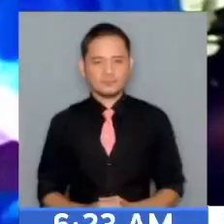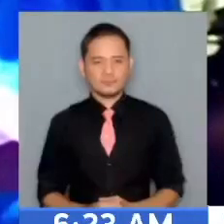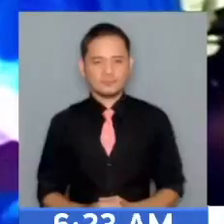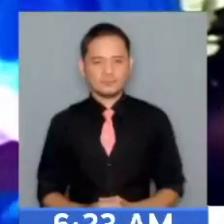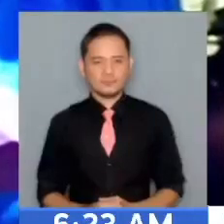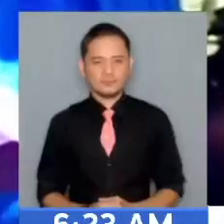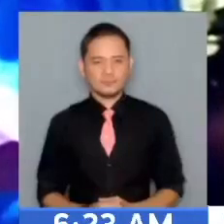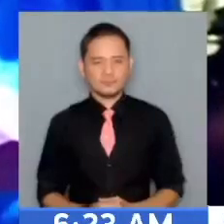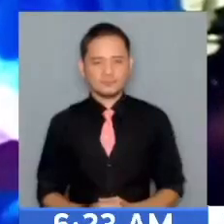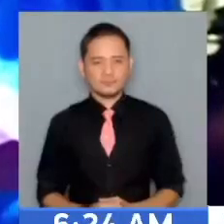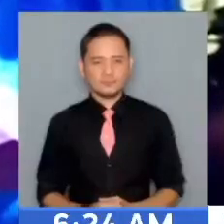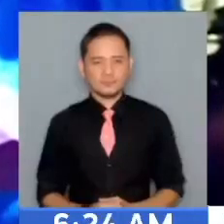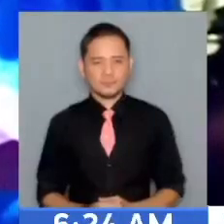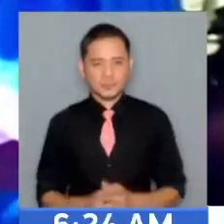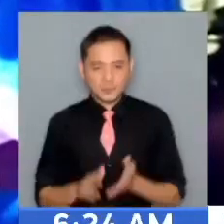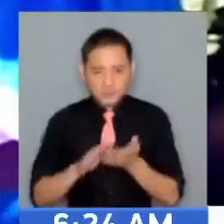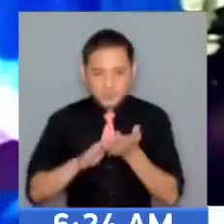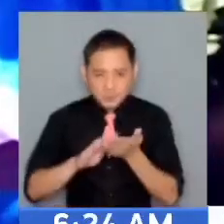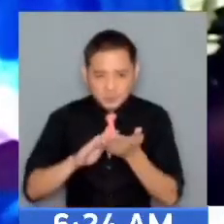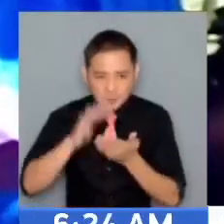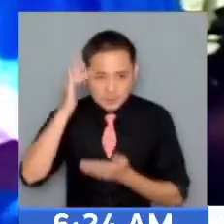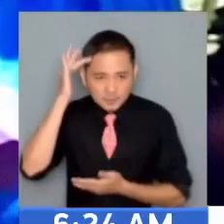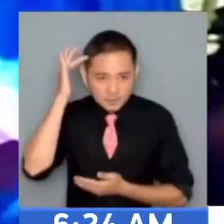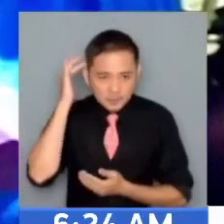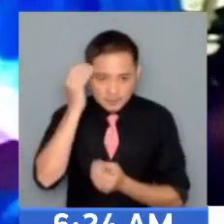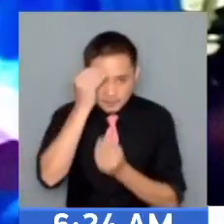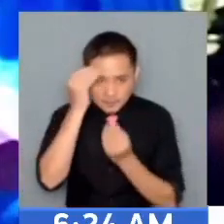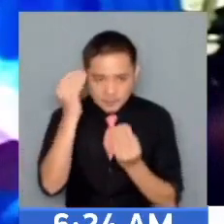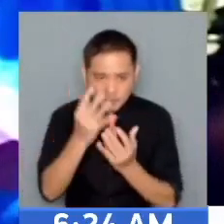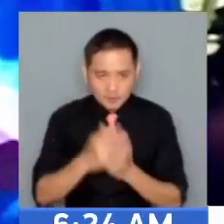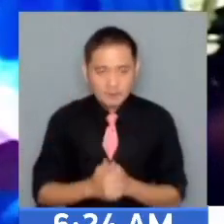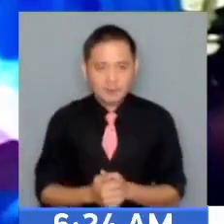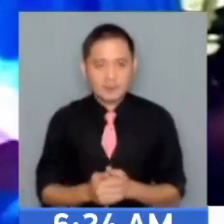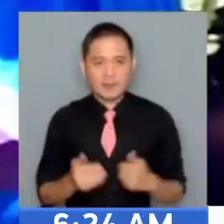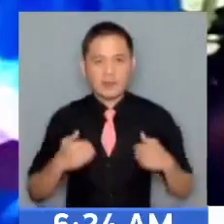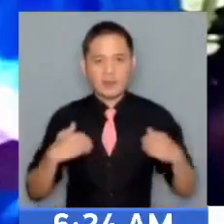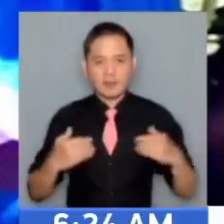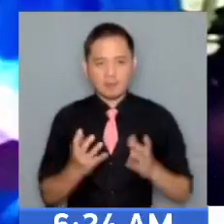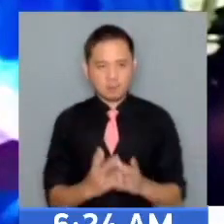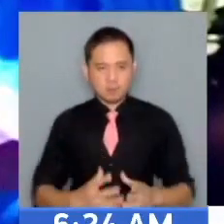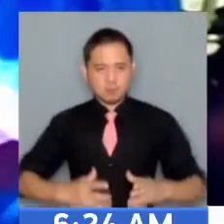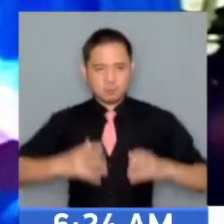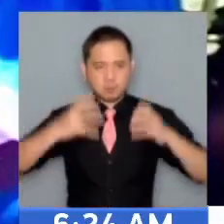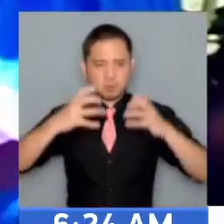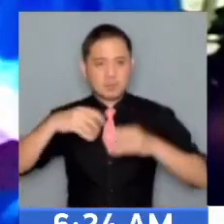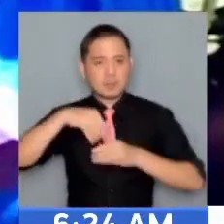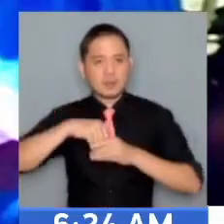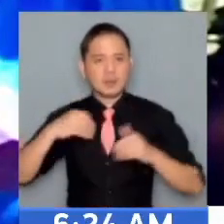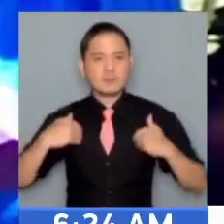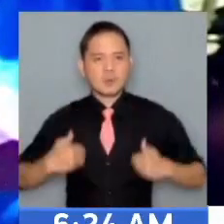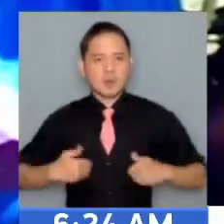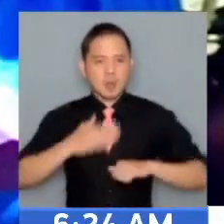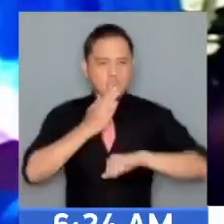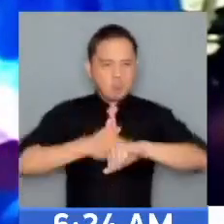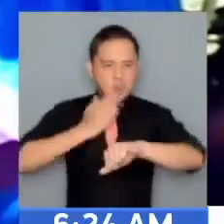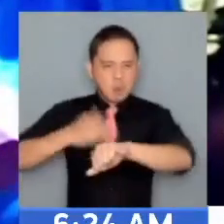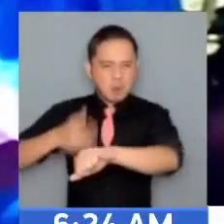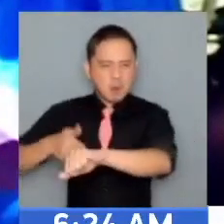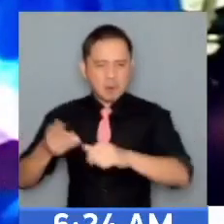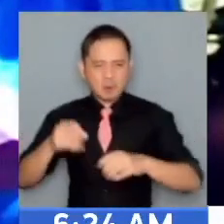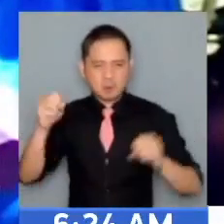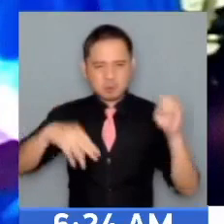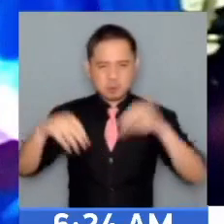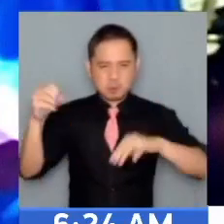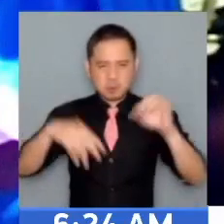Pasintabi po sa mga kumakain, dalawang sako na may lamang putol-putol na bahagi ng katawan ng tao ang natagpuan sa dalawang lugar